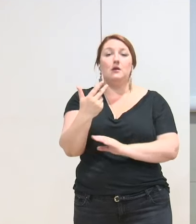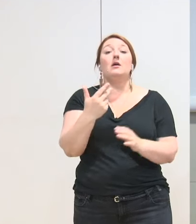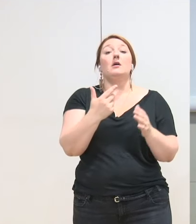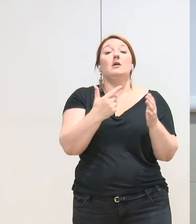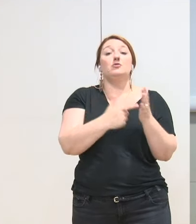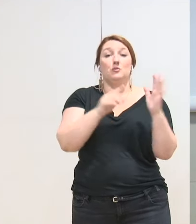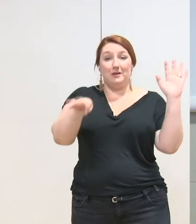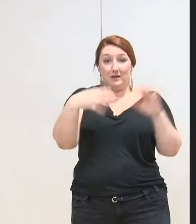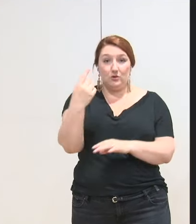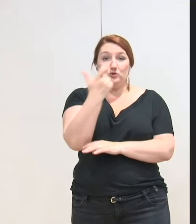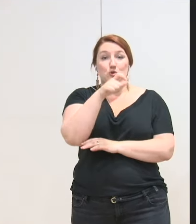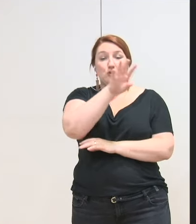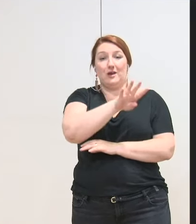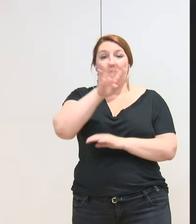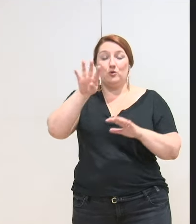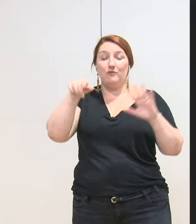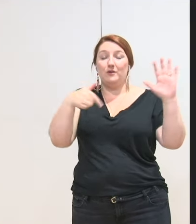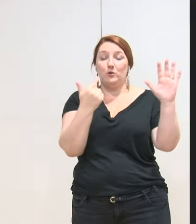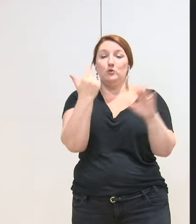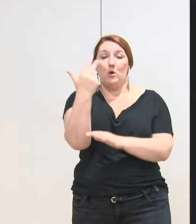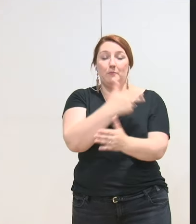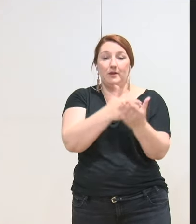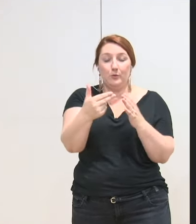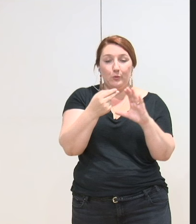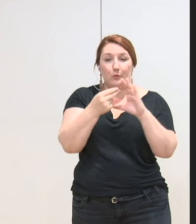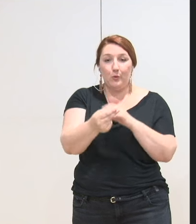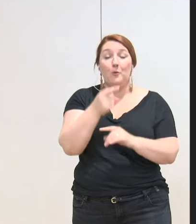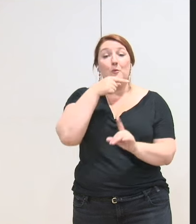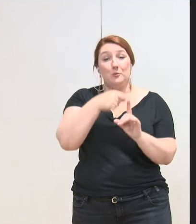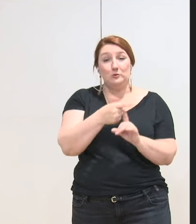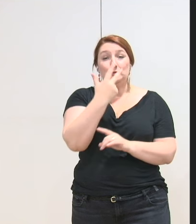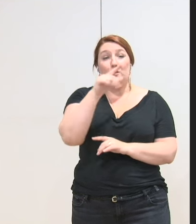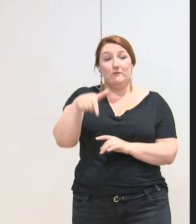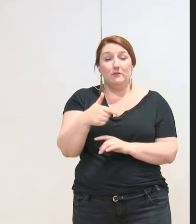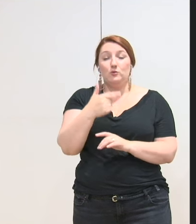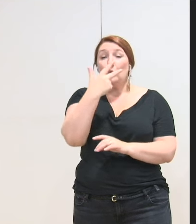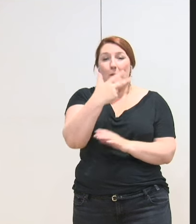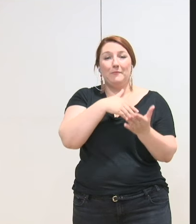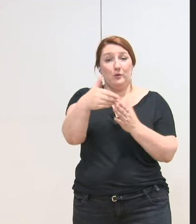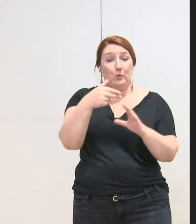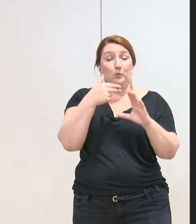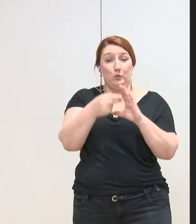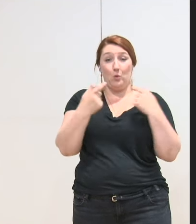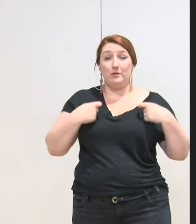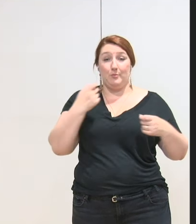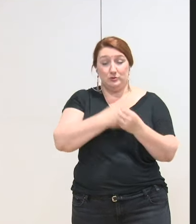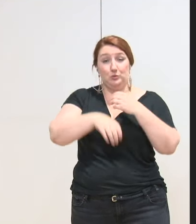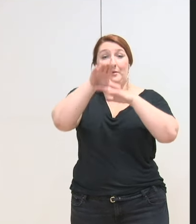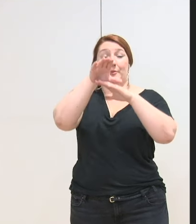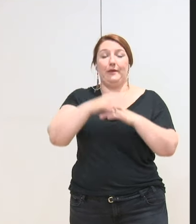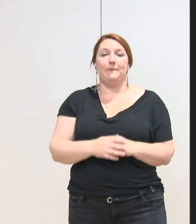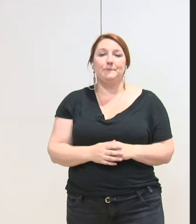en 2014 plus 2,3 million d'euros de dépenses supplémentaires recette en